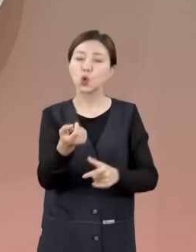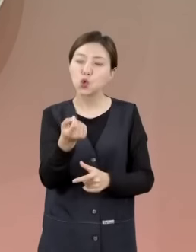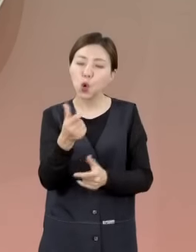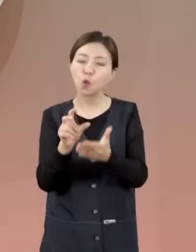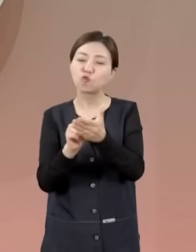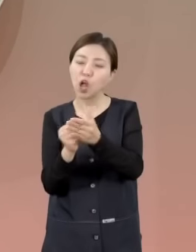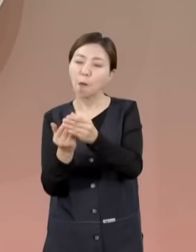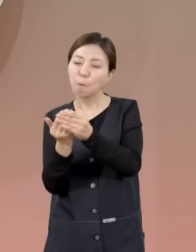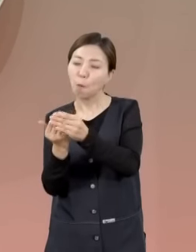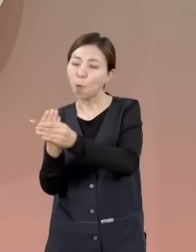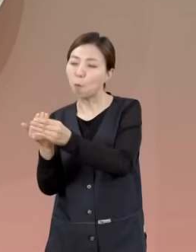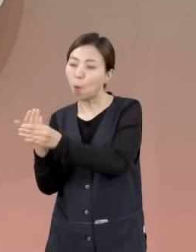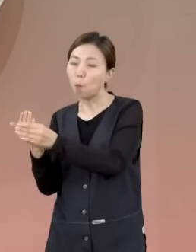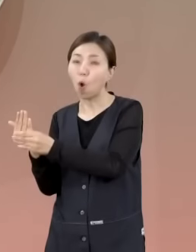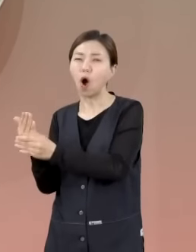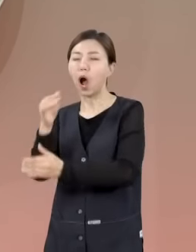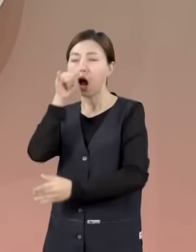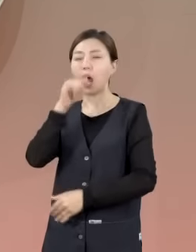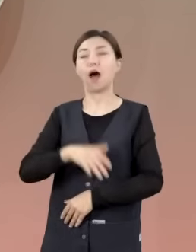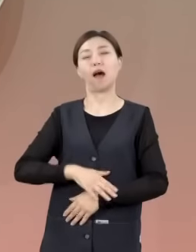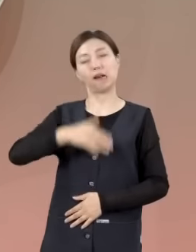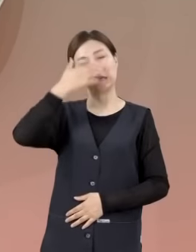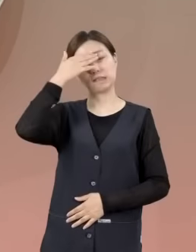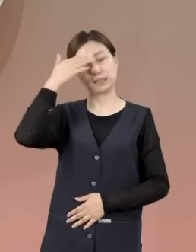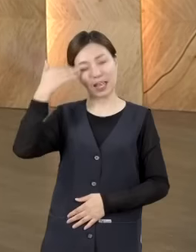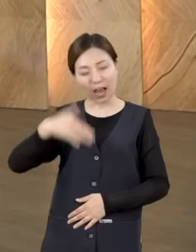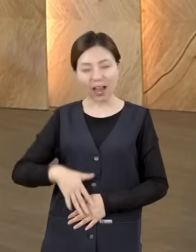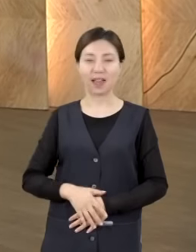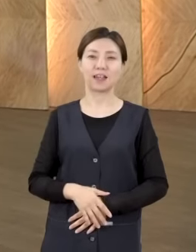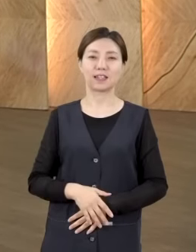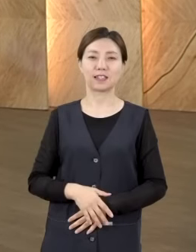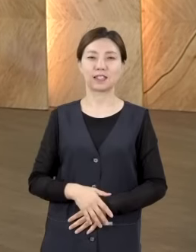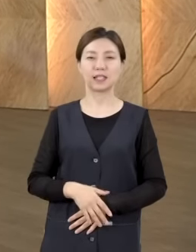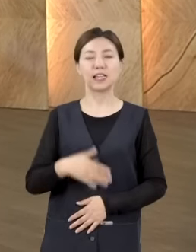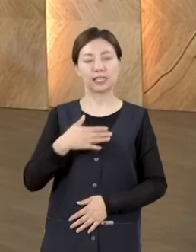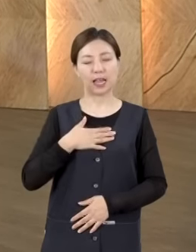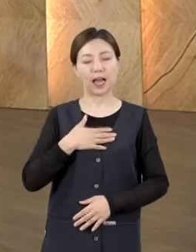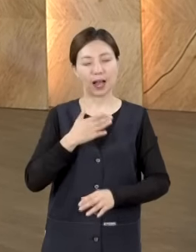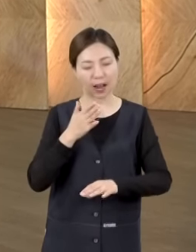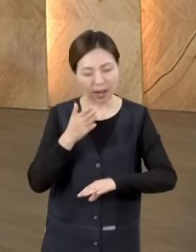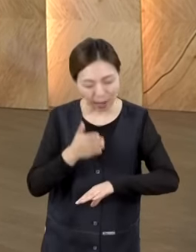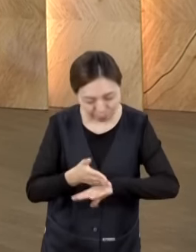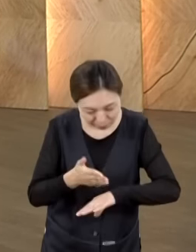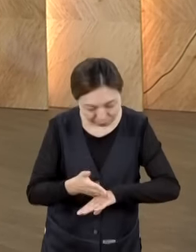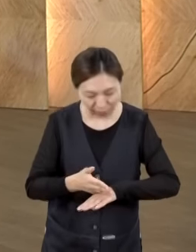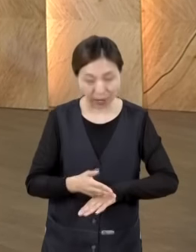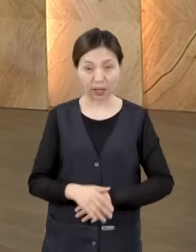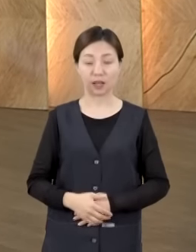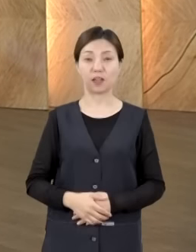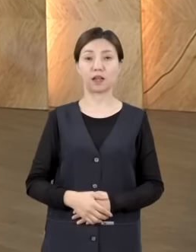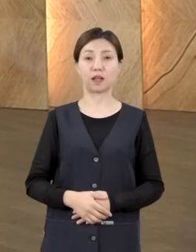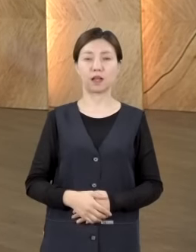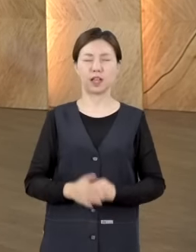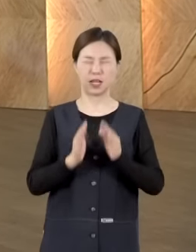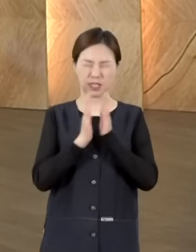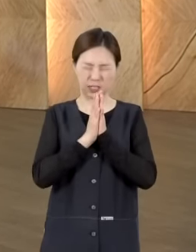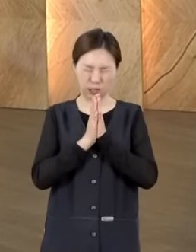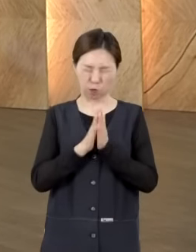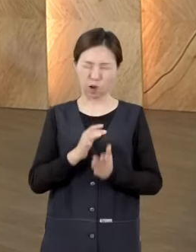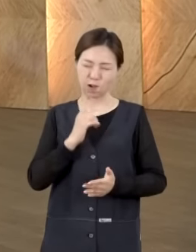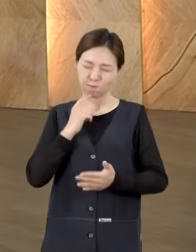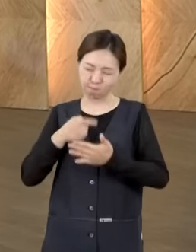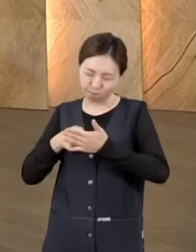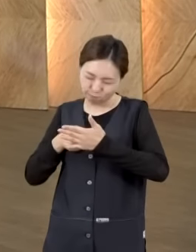크게 받을 업보를 작게 받고 있나 봅니다 가에 받을 업보를 작게 받고 있는 과정입니다